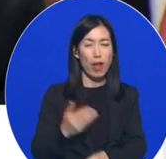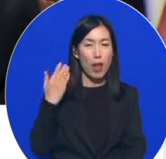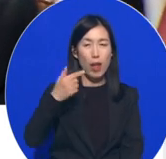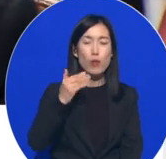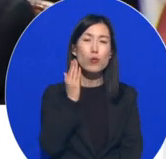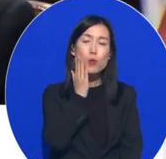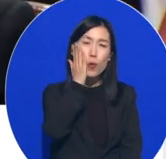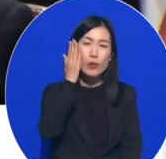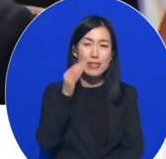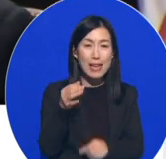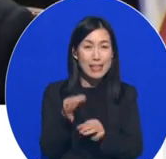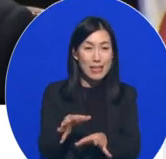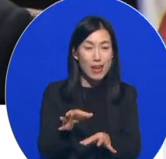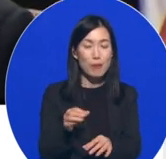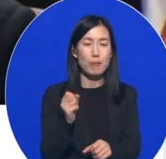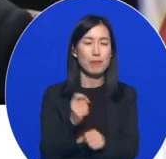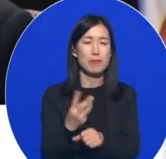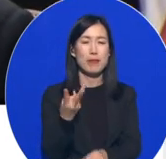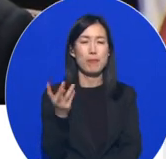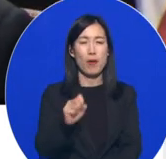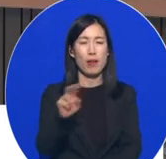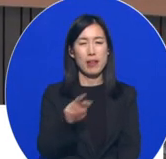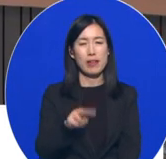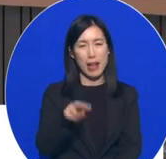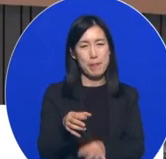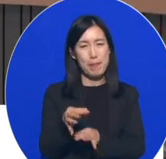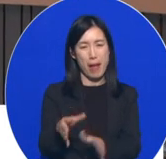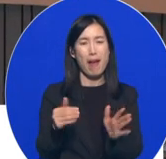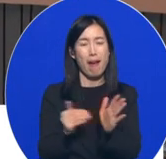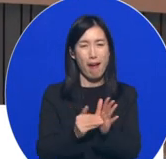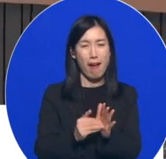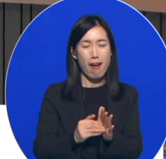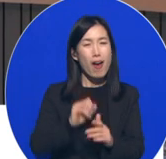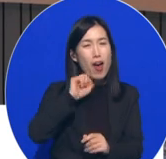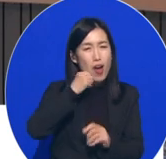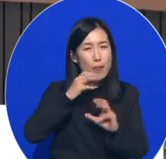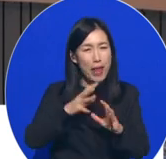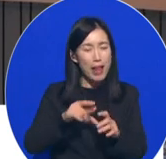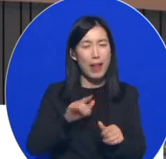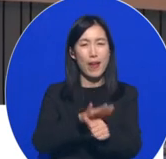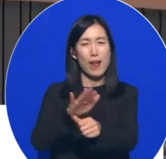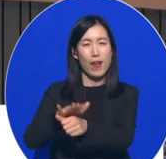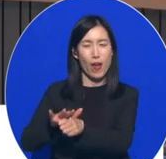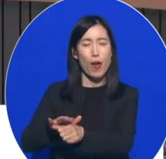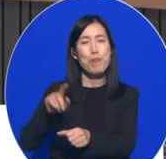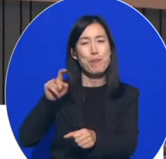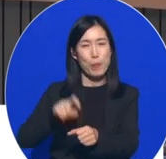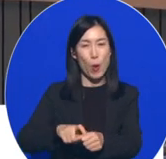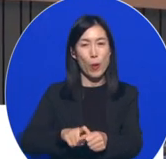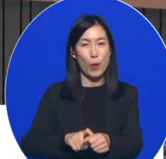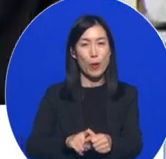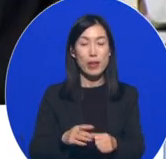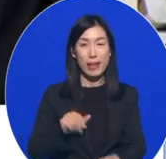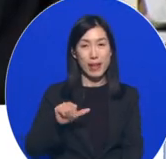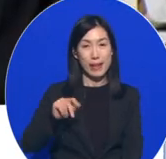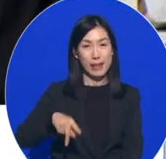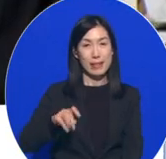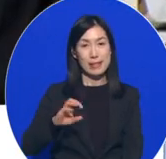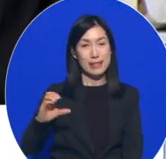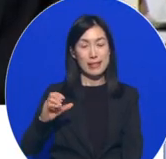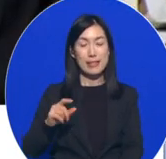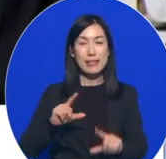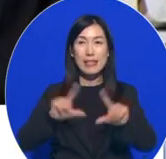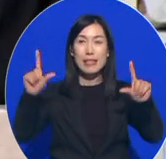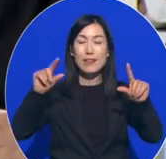기금에 3억 달러를 공여했다 기후 취약국 대한 연대의 의지였다 소개했습니다 이어 에이펙 기후 센터를